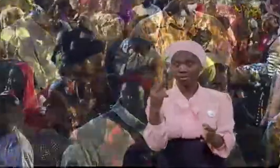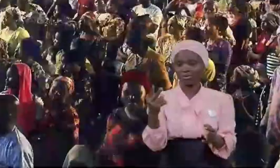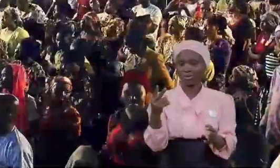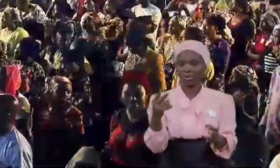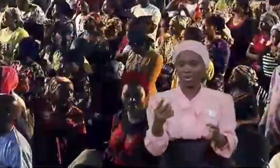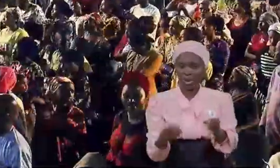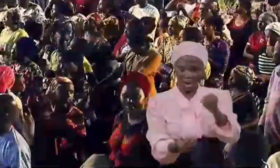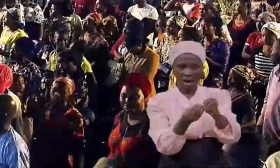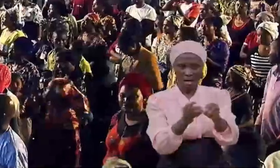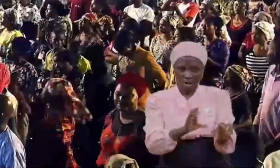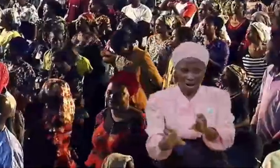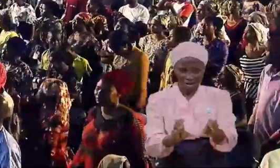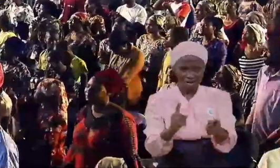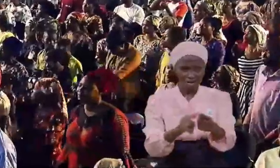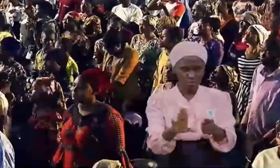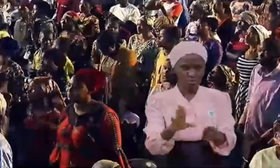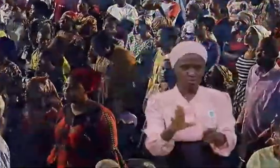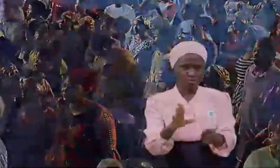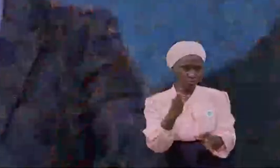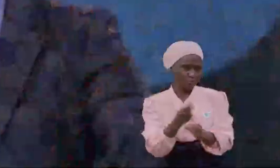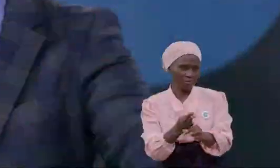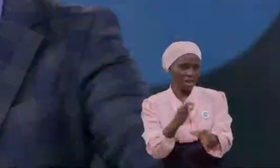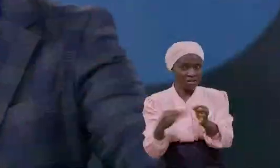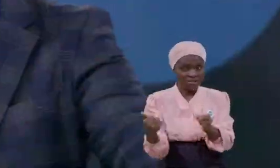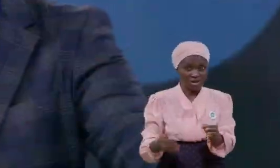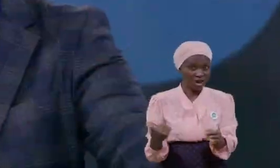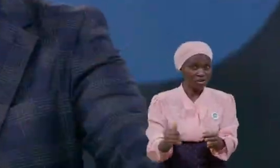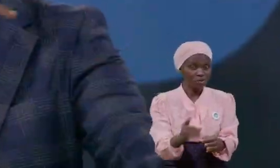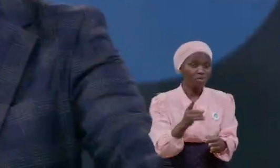Si quelqu'un est sourd et muet là-bas, joignez l'action à